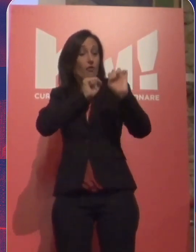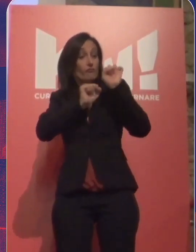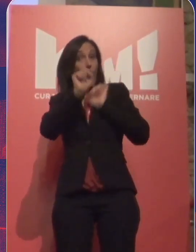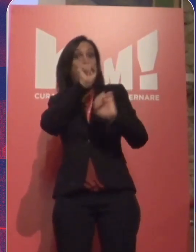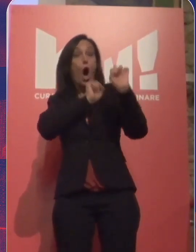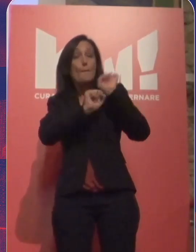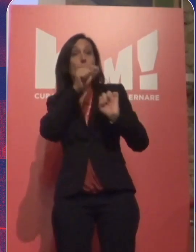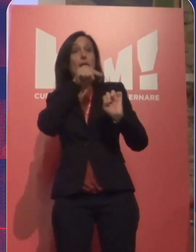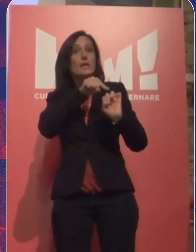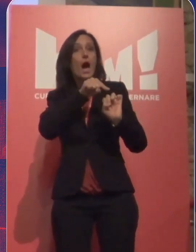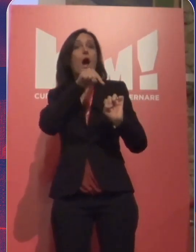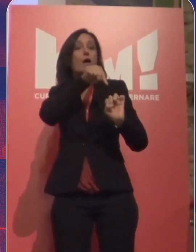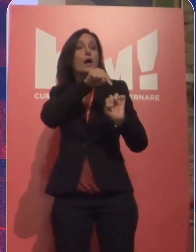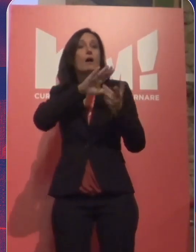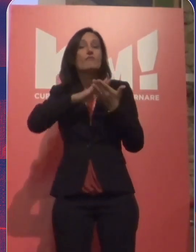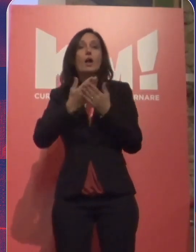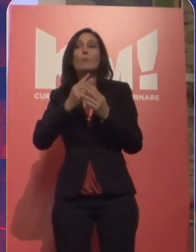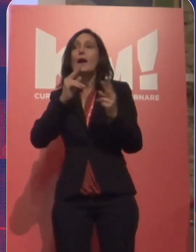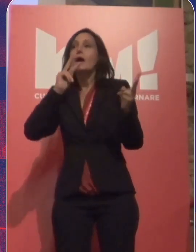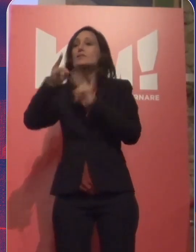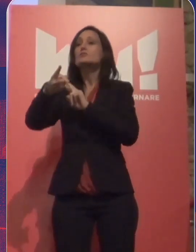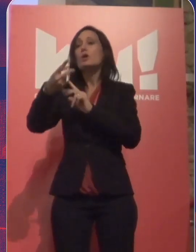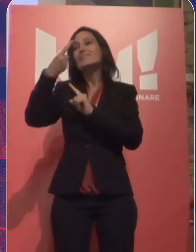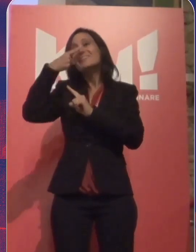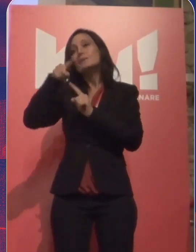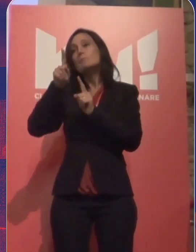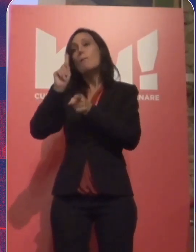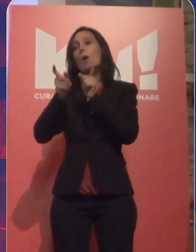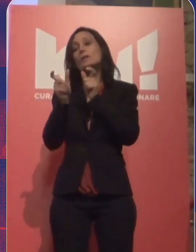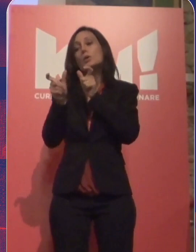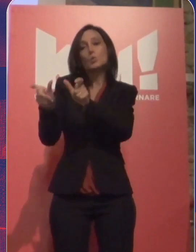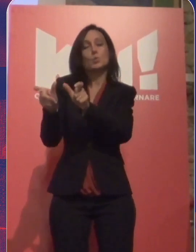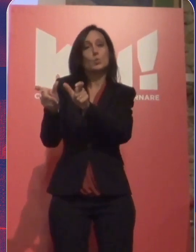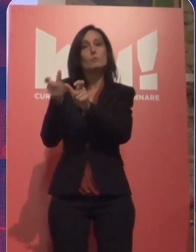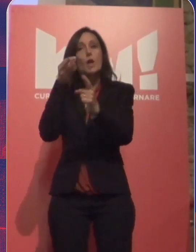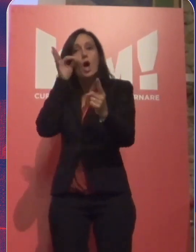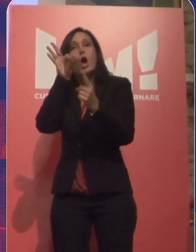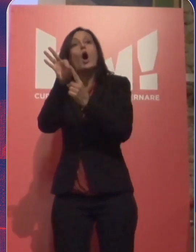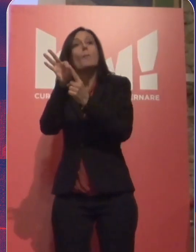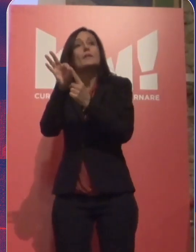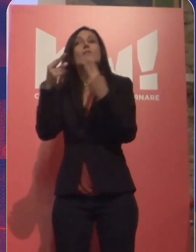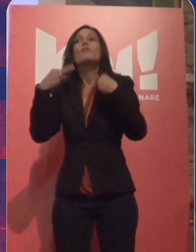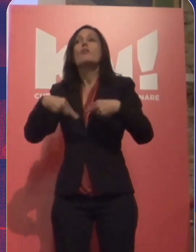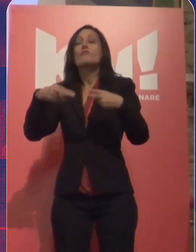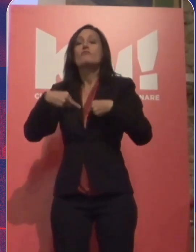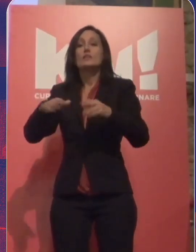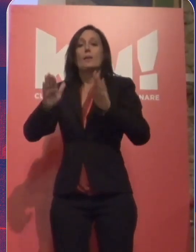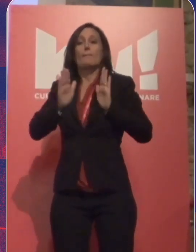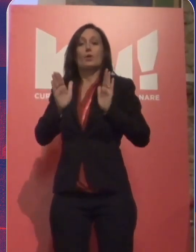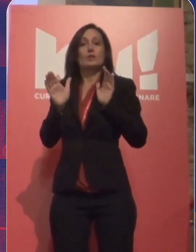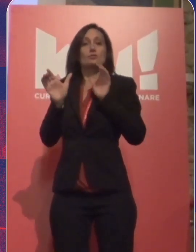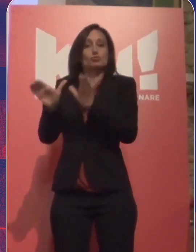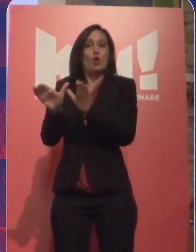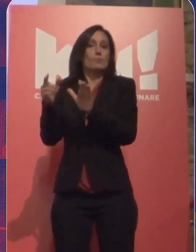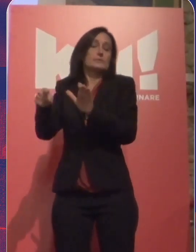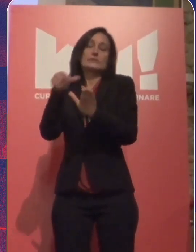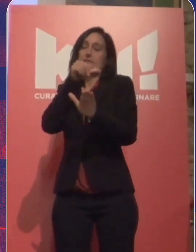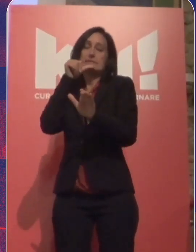necessaria alla alla protezione della vita la protezione della vita